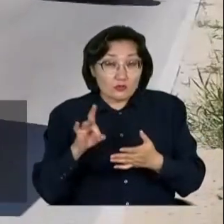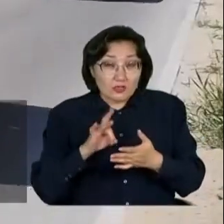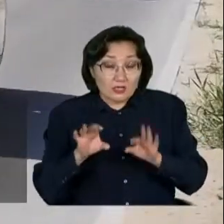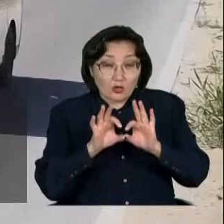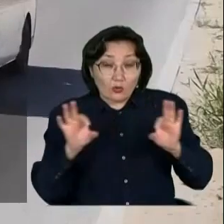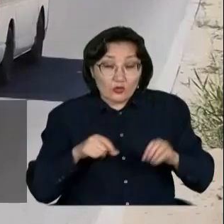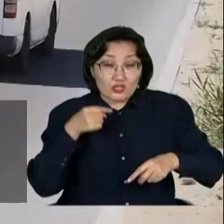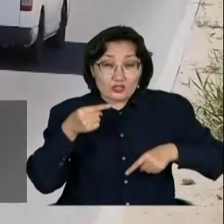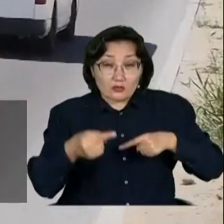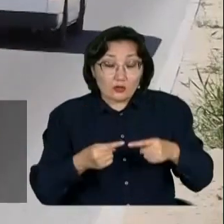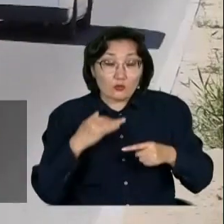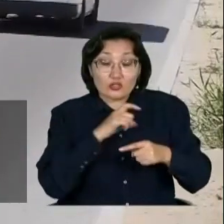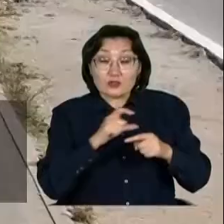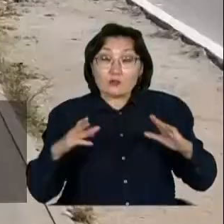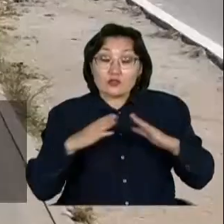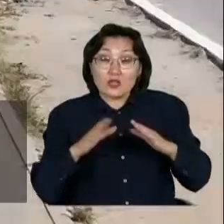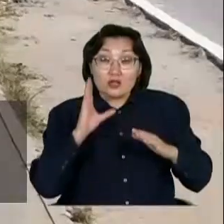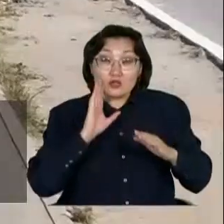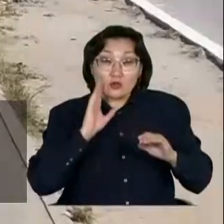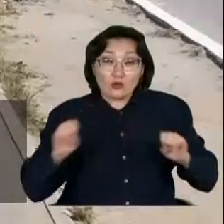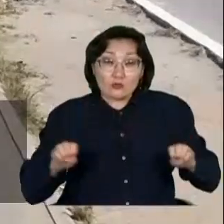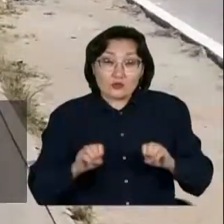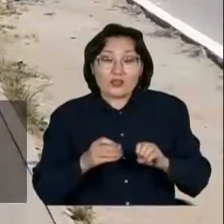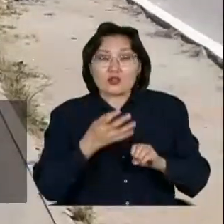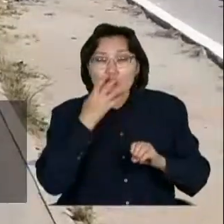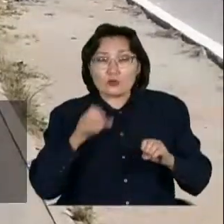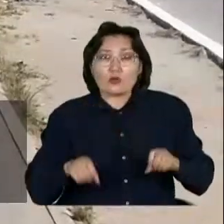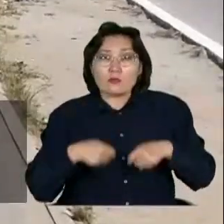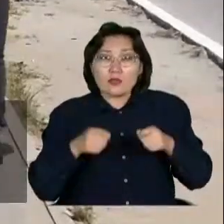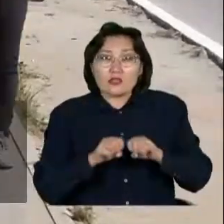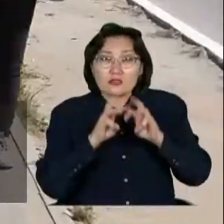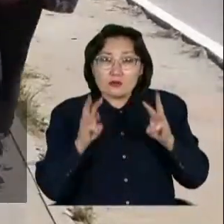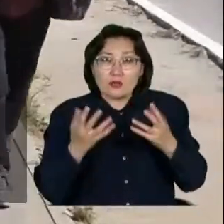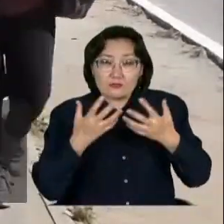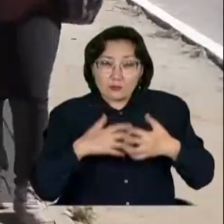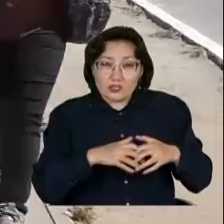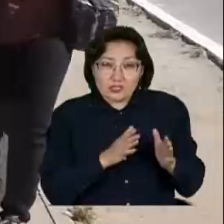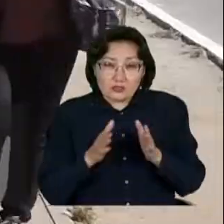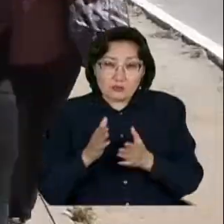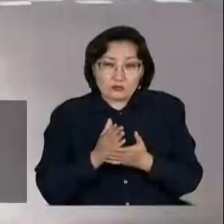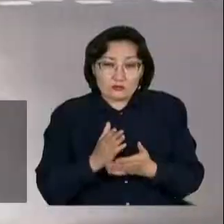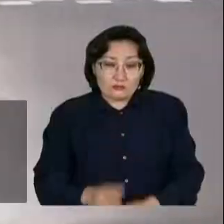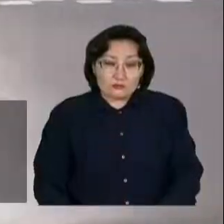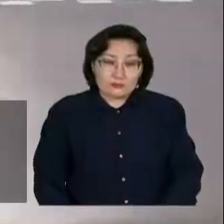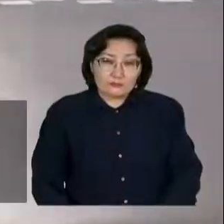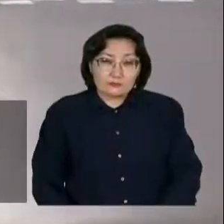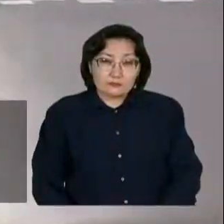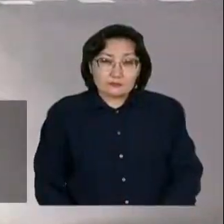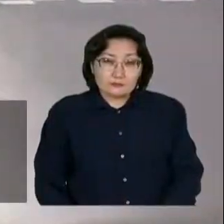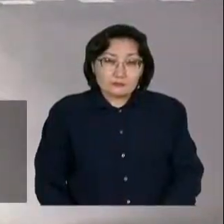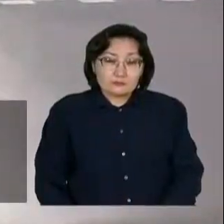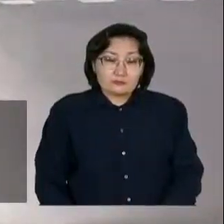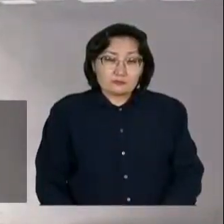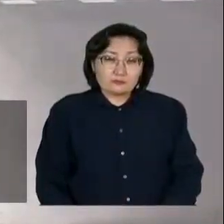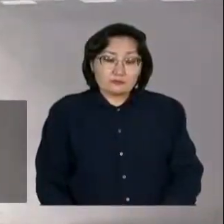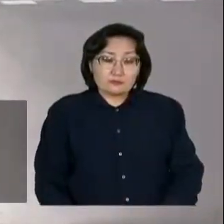құбыр арқылы көпқабатты үйлерге жылу беруін автоматты түрде реттеп отырды. Жасұлан Мұқан, Мұқағали Нұрболатұлы,